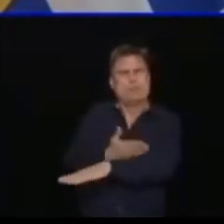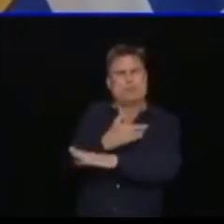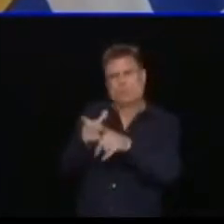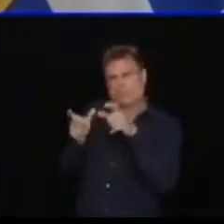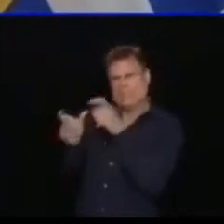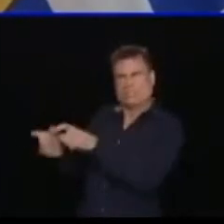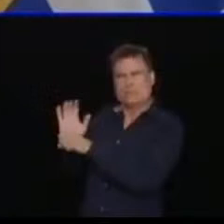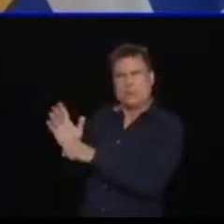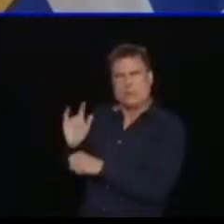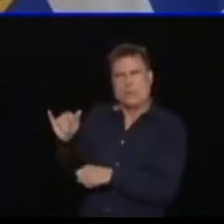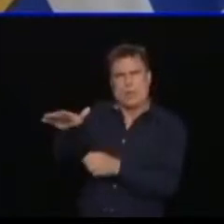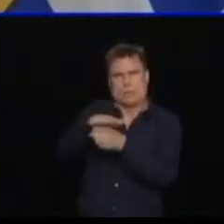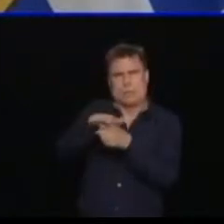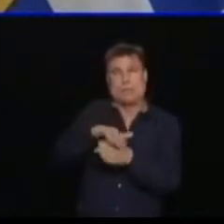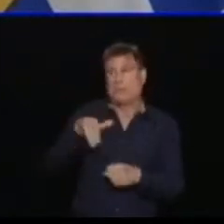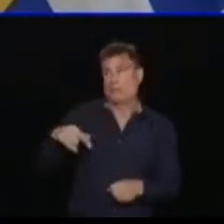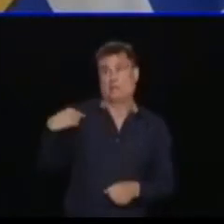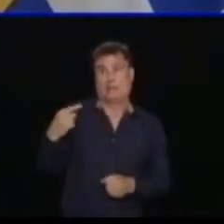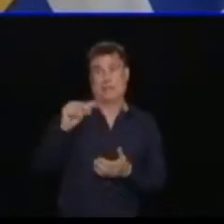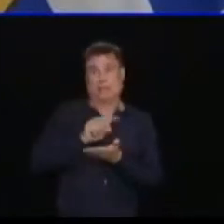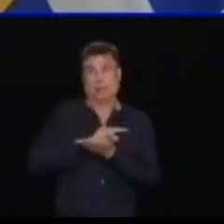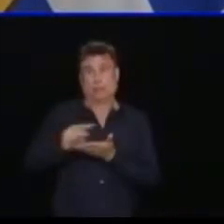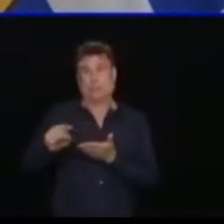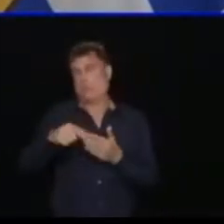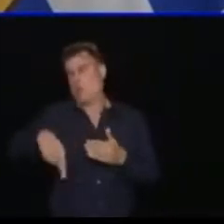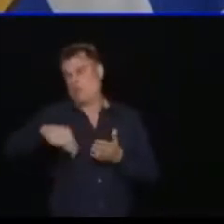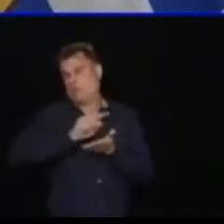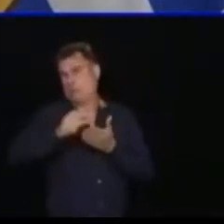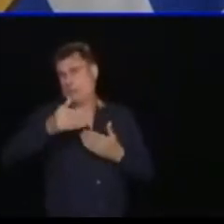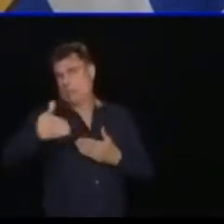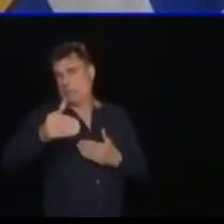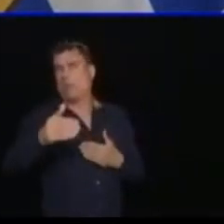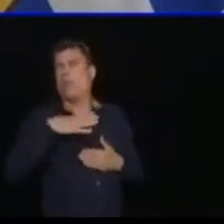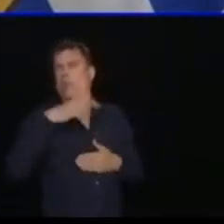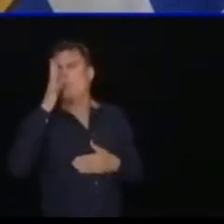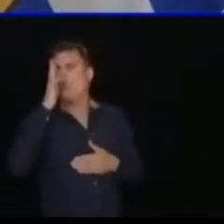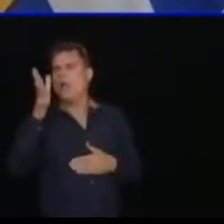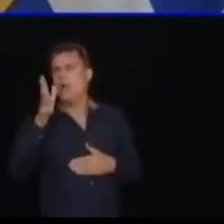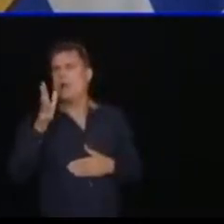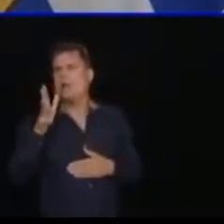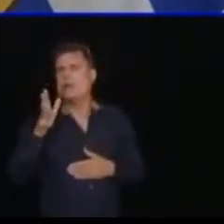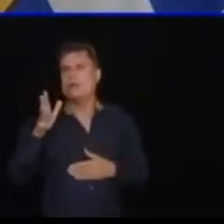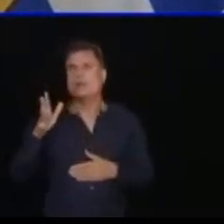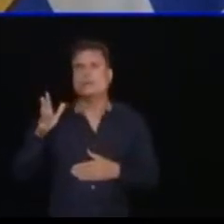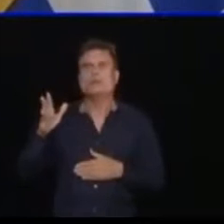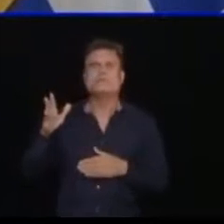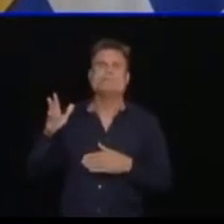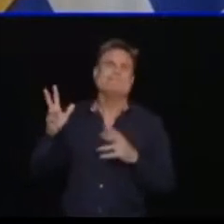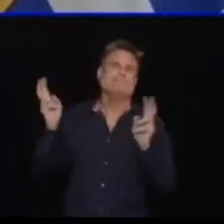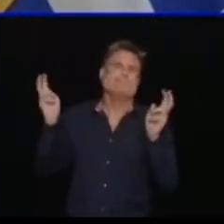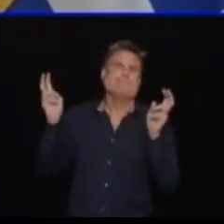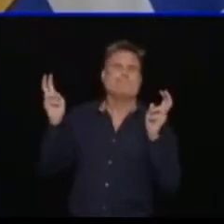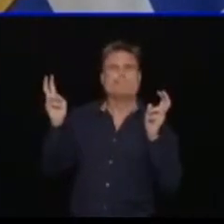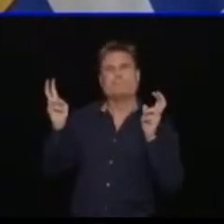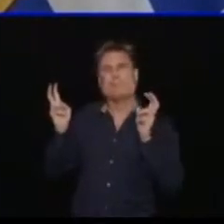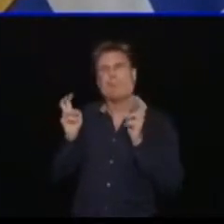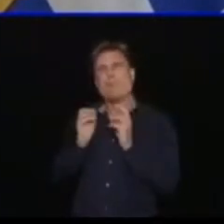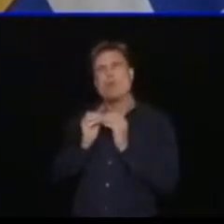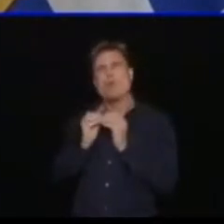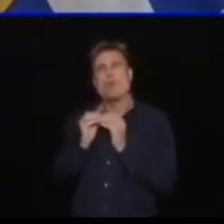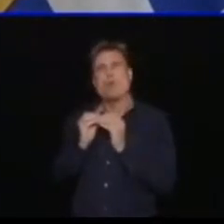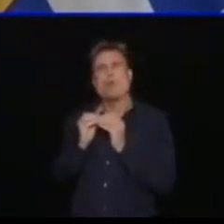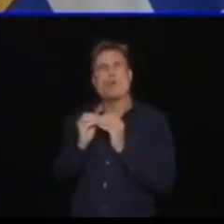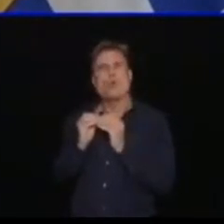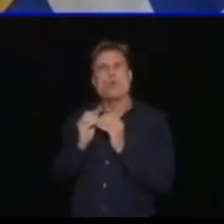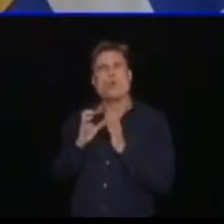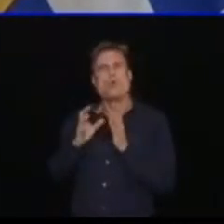of looking at it 传 for the 播 last week 我们的措施 with 是不是到位 industry, with some enhanced restrictions around how nightclubs 包括了 and 夜总